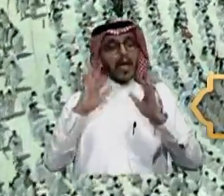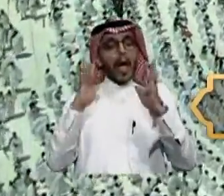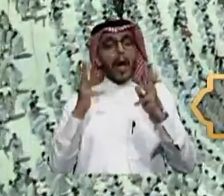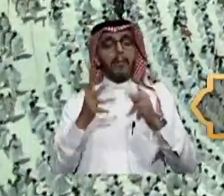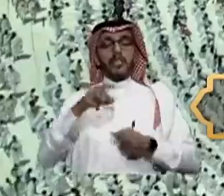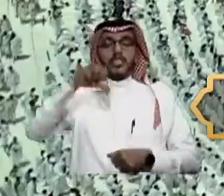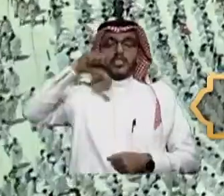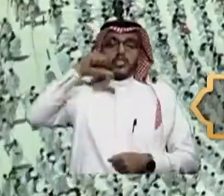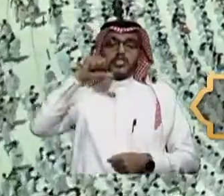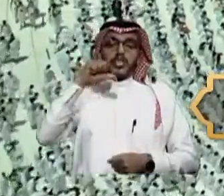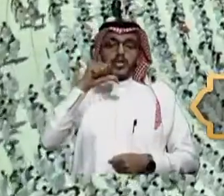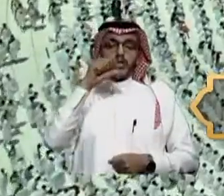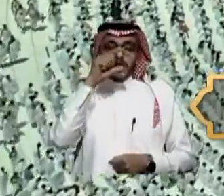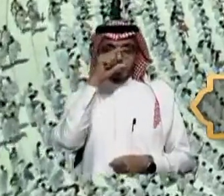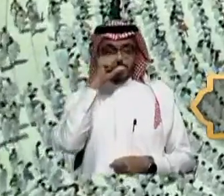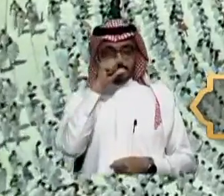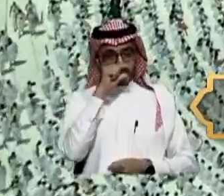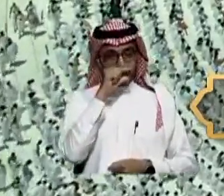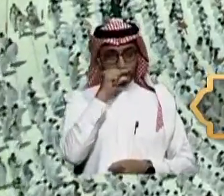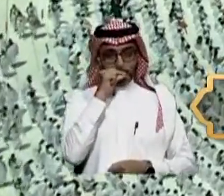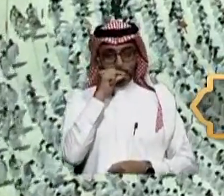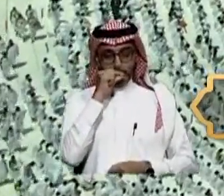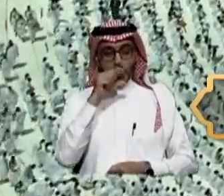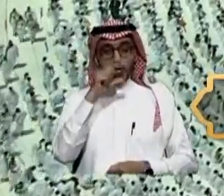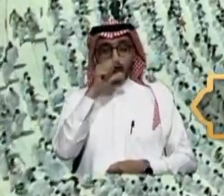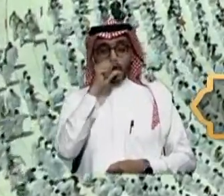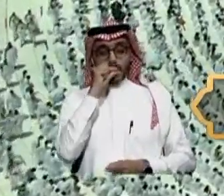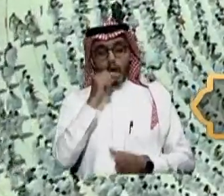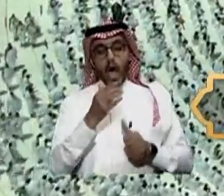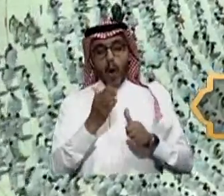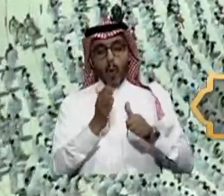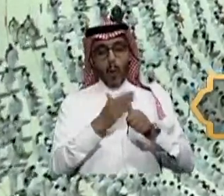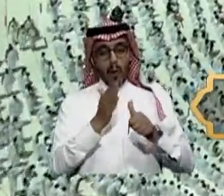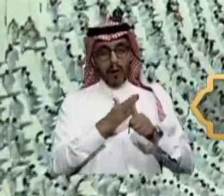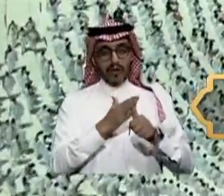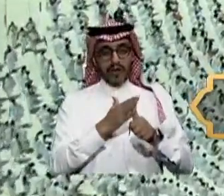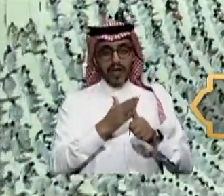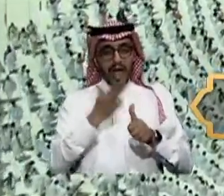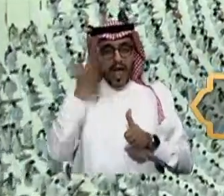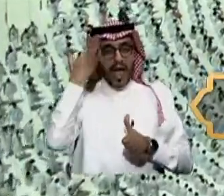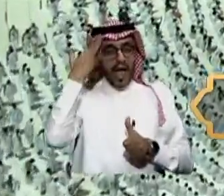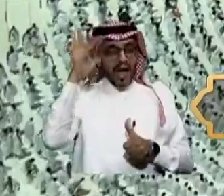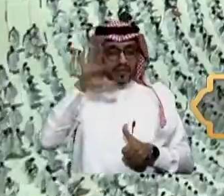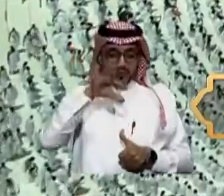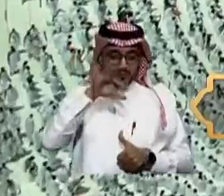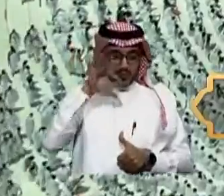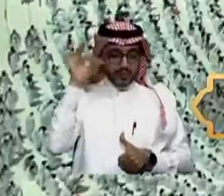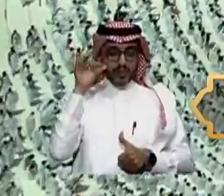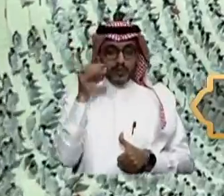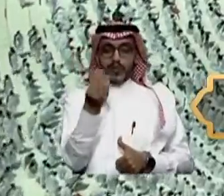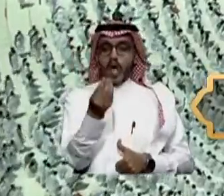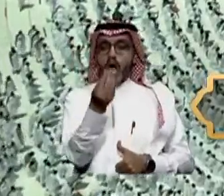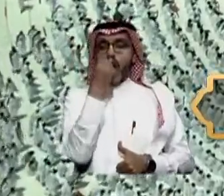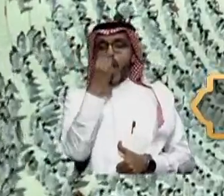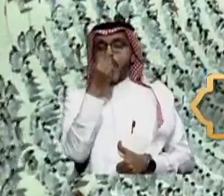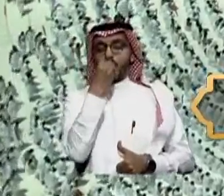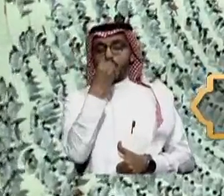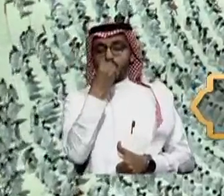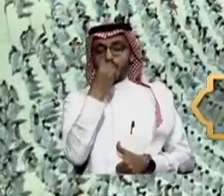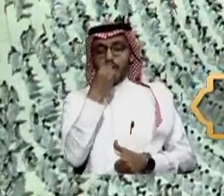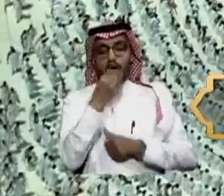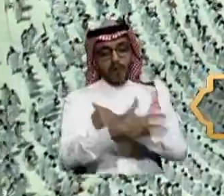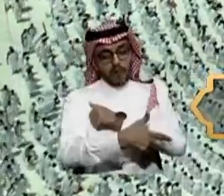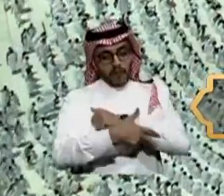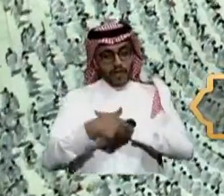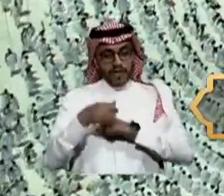تسع رمضانات وكان الصيام في اول الامر على وجه التخيير بينه وبين الاطعام عن